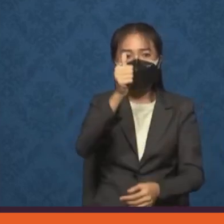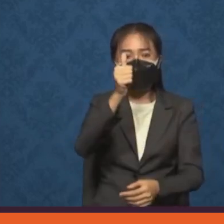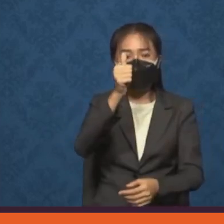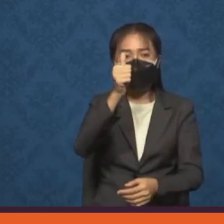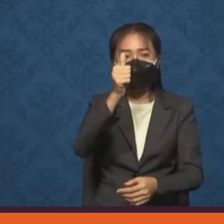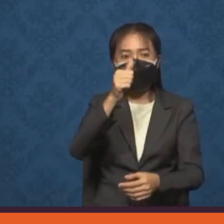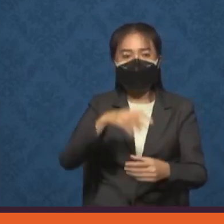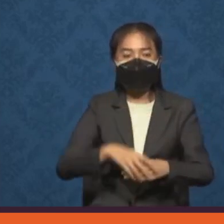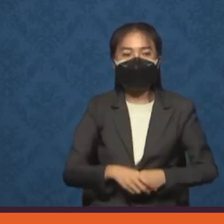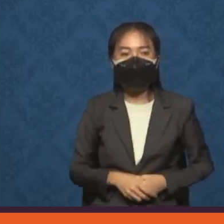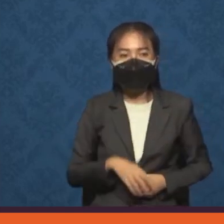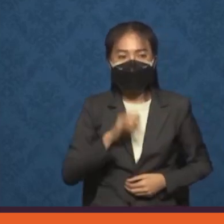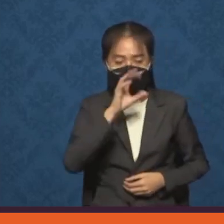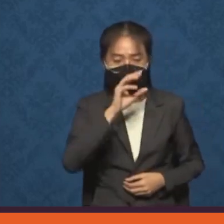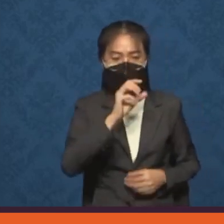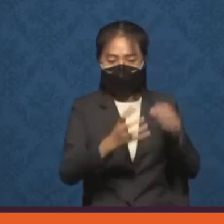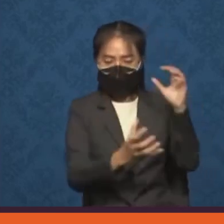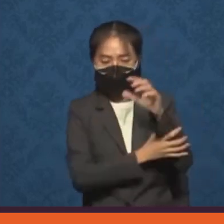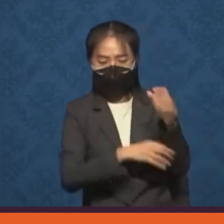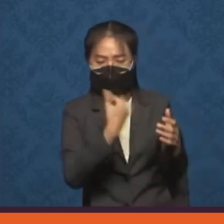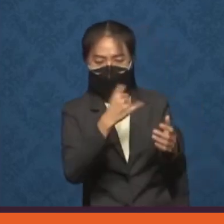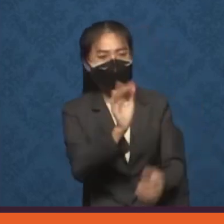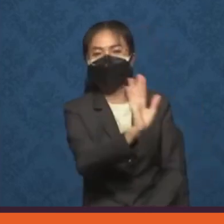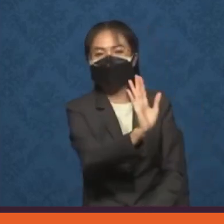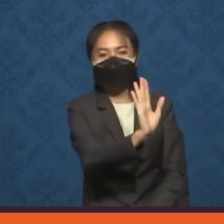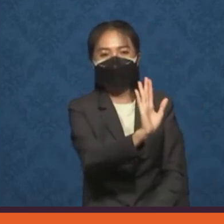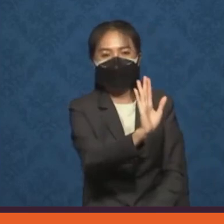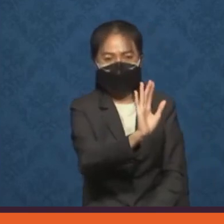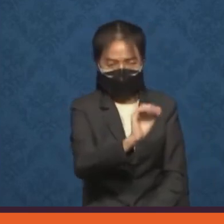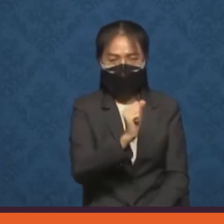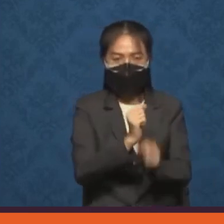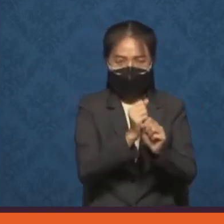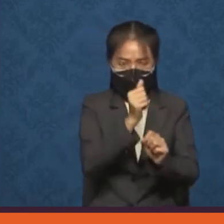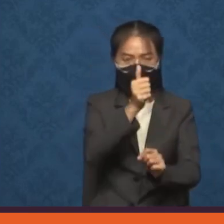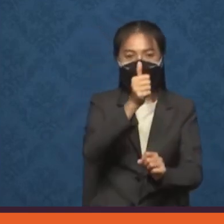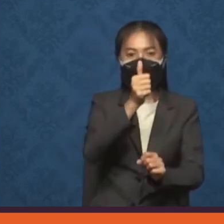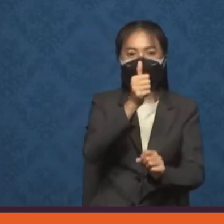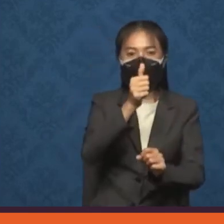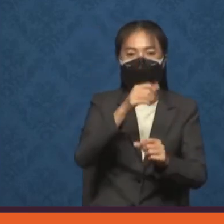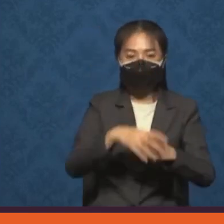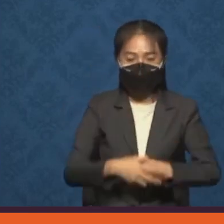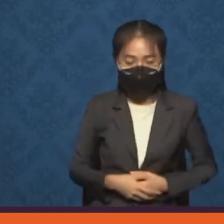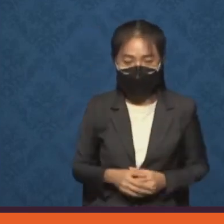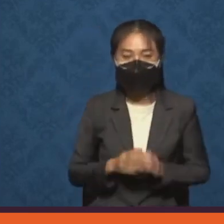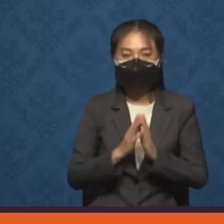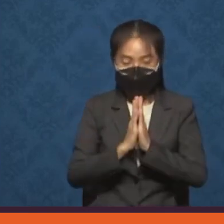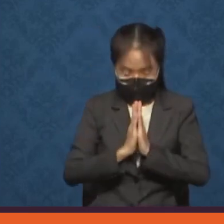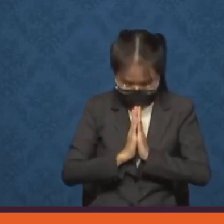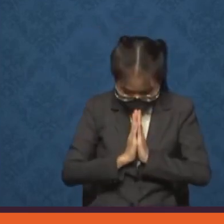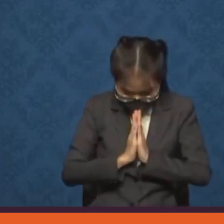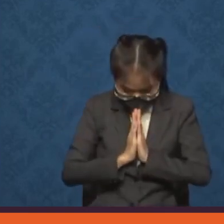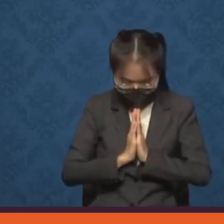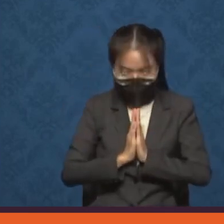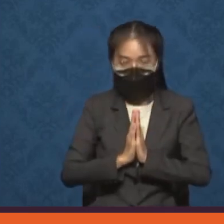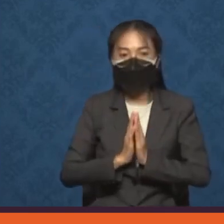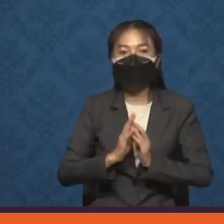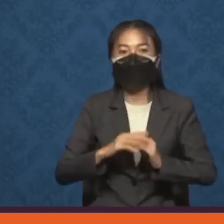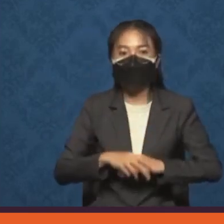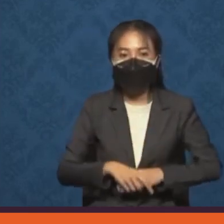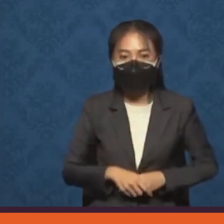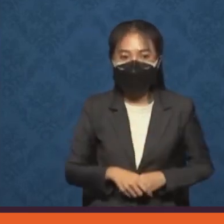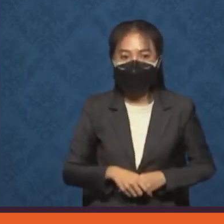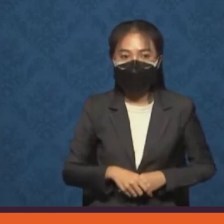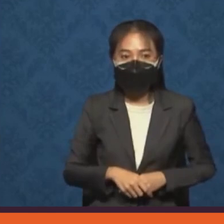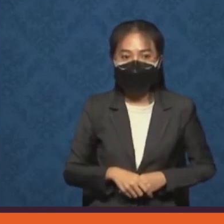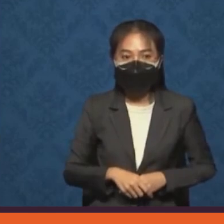ไม่มีอะไรผิดข้อบังคับครับเชิญต่อนะครับ ขอบคุณครับท่านประธานครับขออนุญาตไม่ชี้แจงนะครับว่า